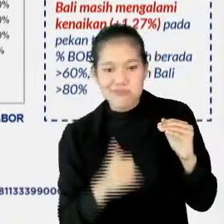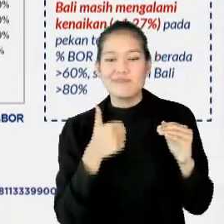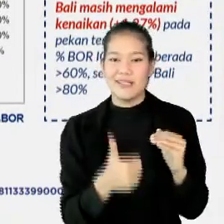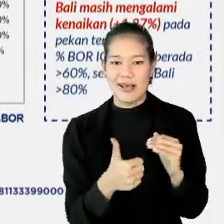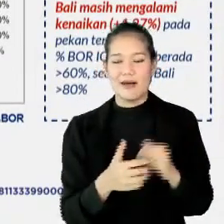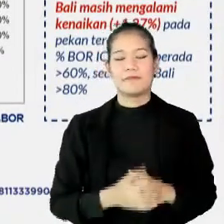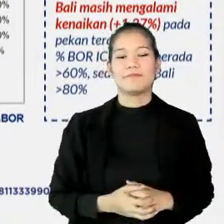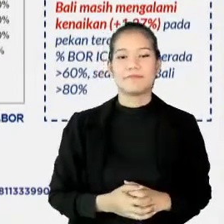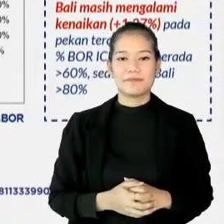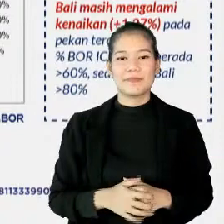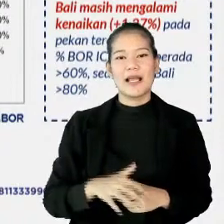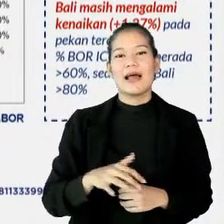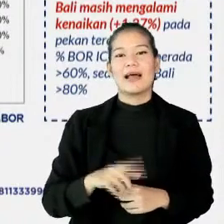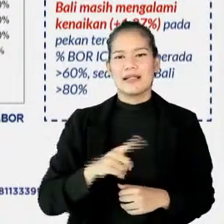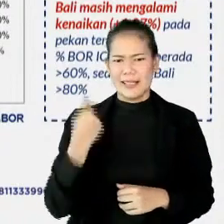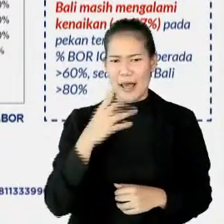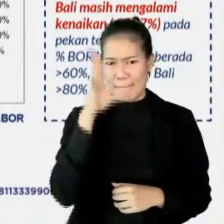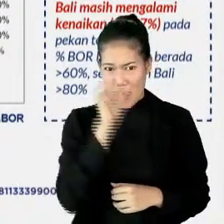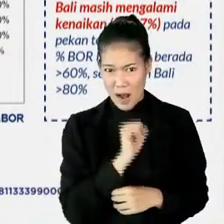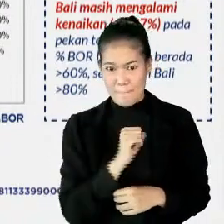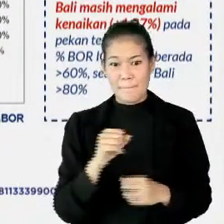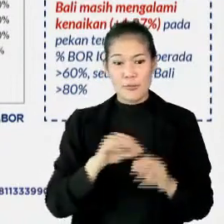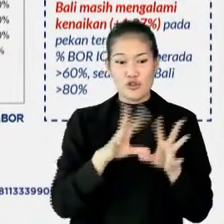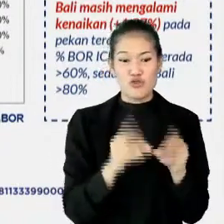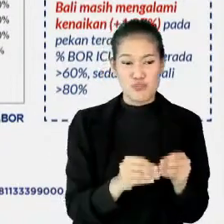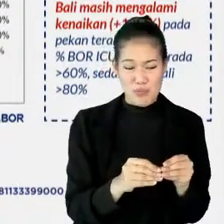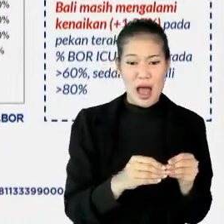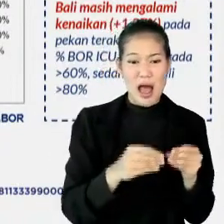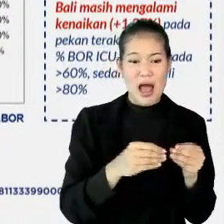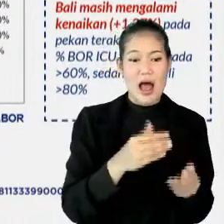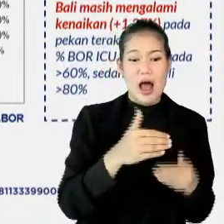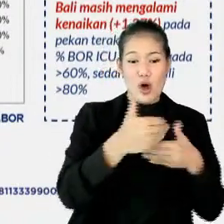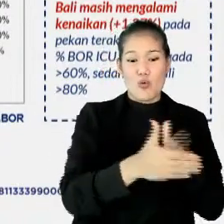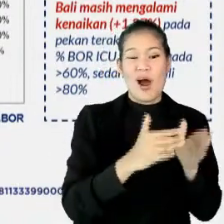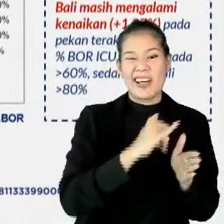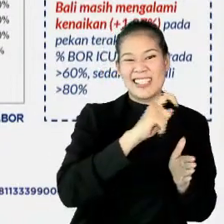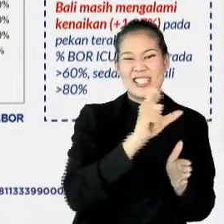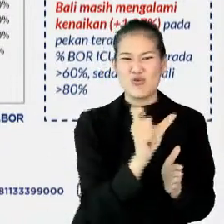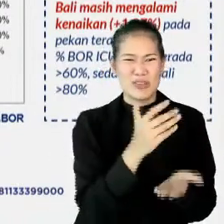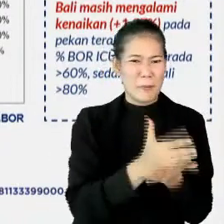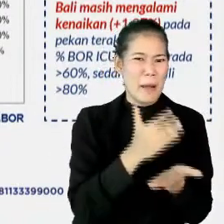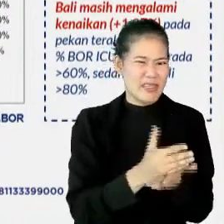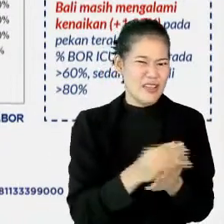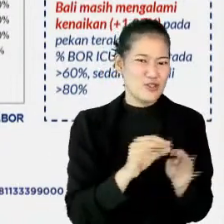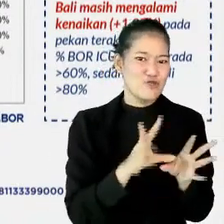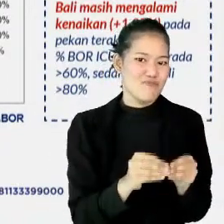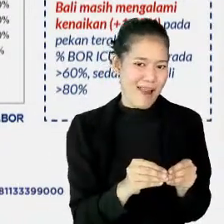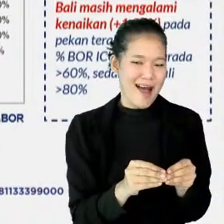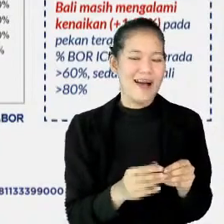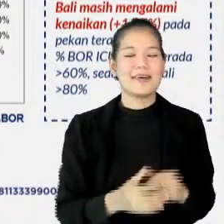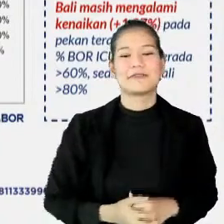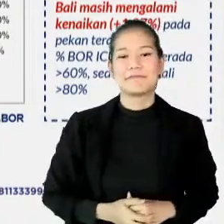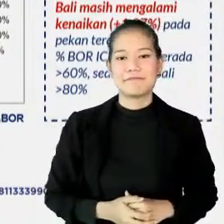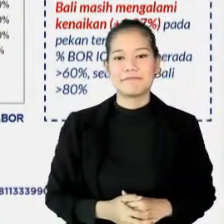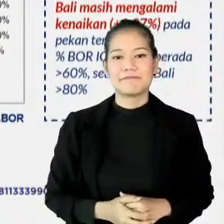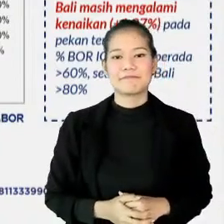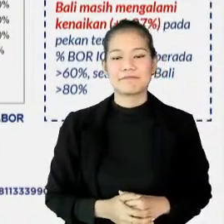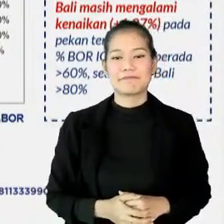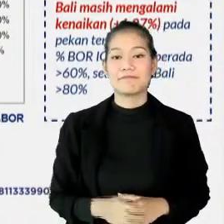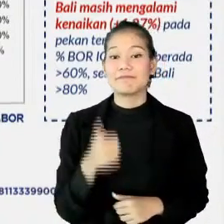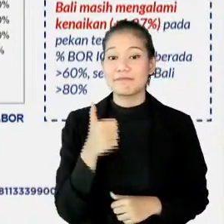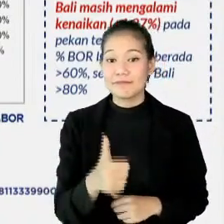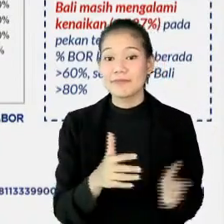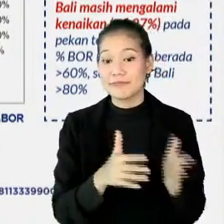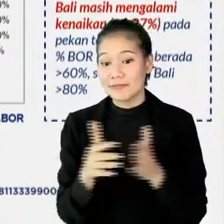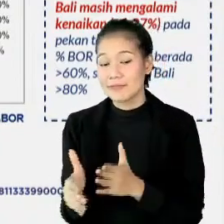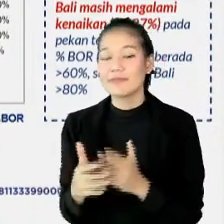bor isolasi. Tapi kita juga paham jumlah ICU kan jauh lebih terbatas dibanding jumlah tempat tidur di ruang isolasi. Baik.